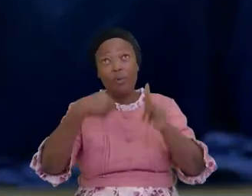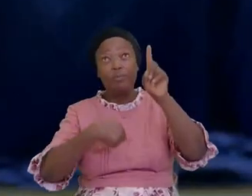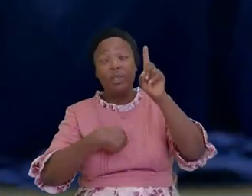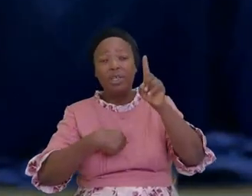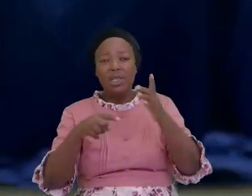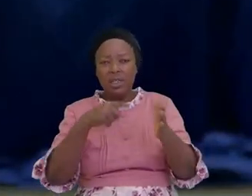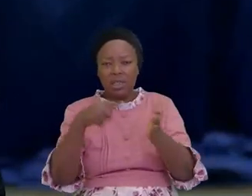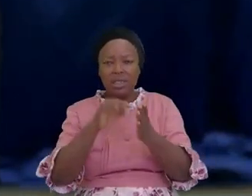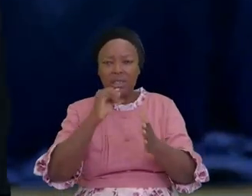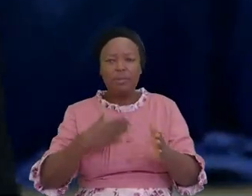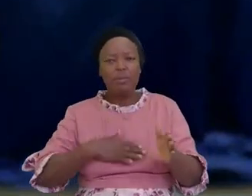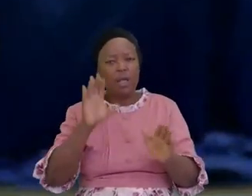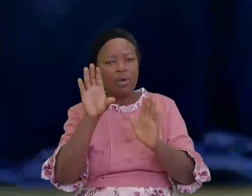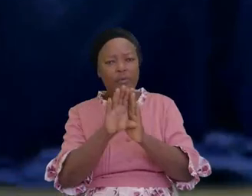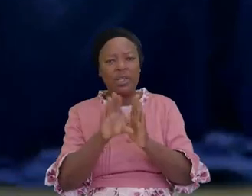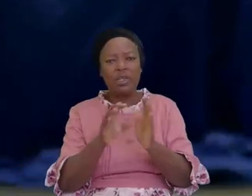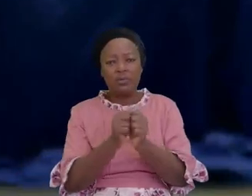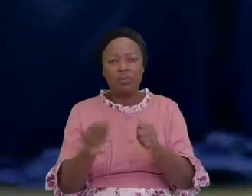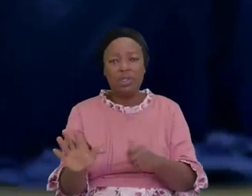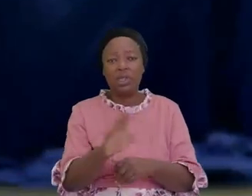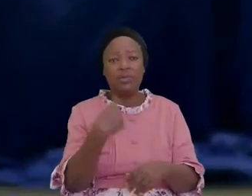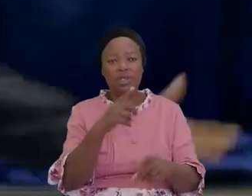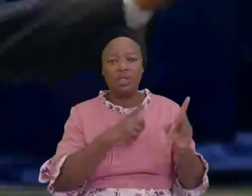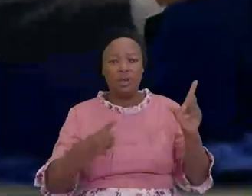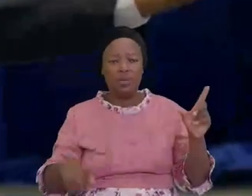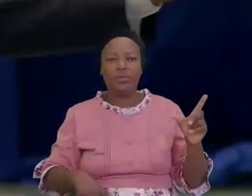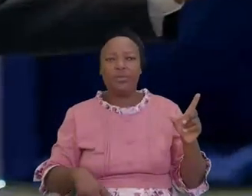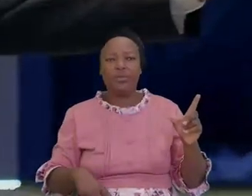voici mon alliance avec eux, dit l'Éternel.